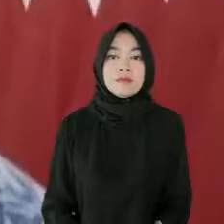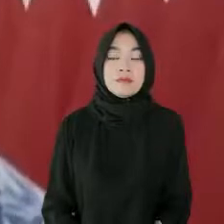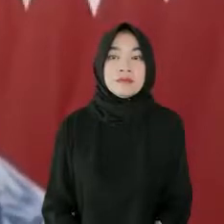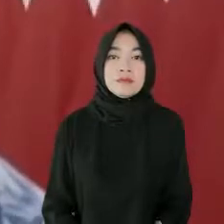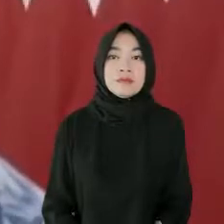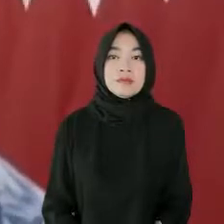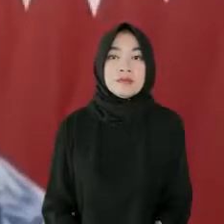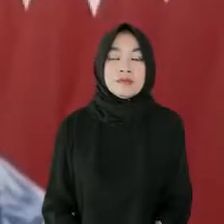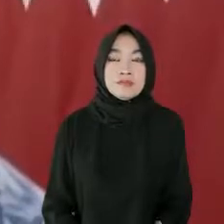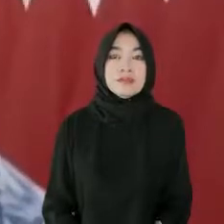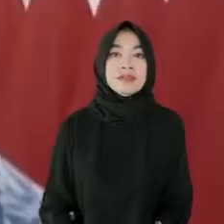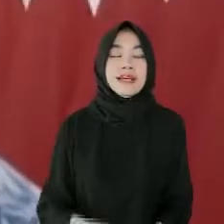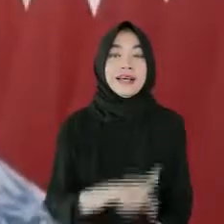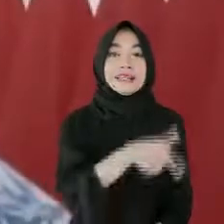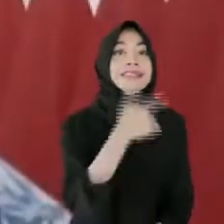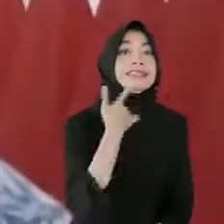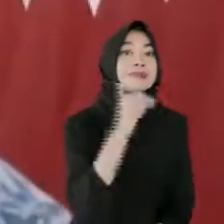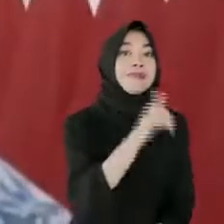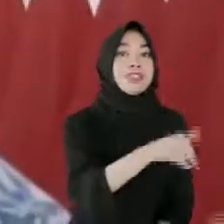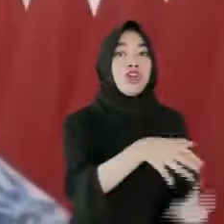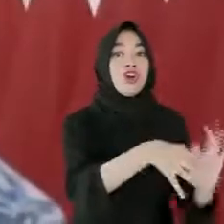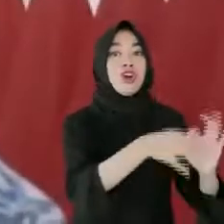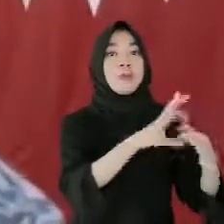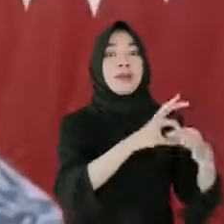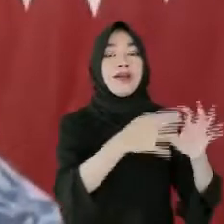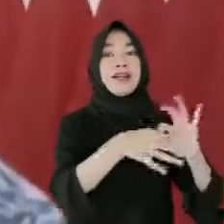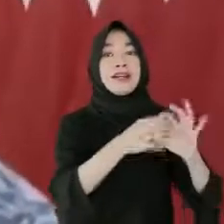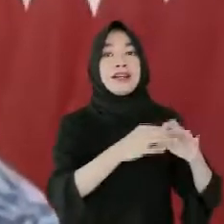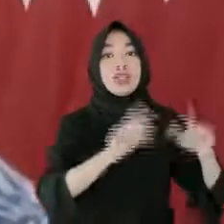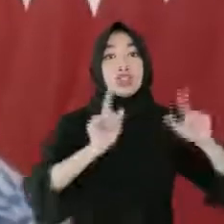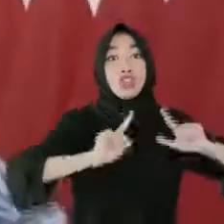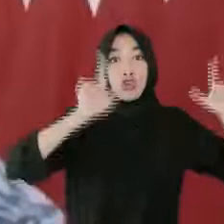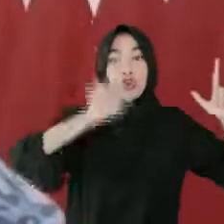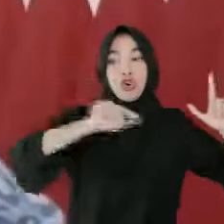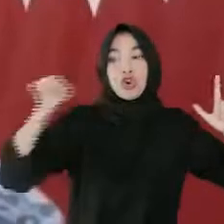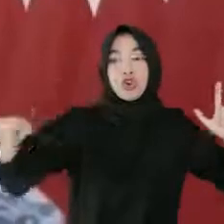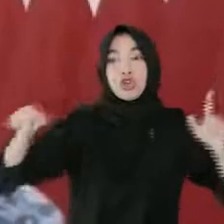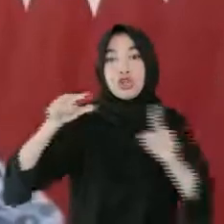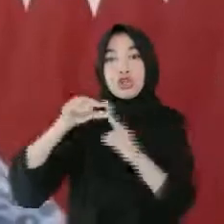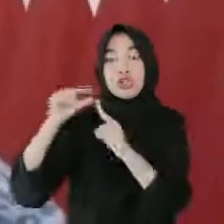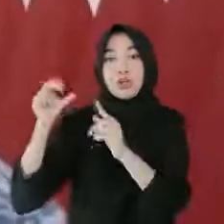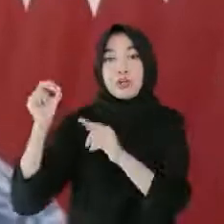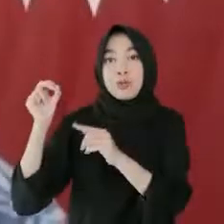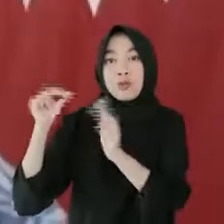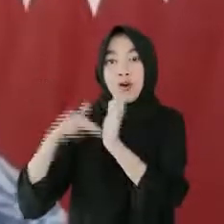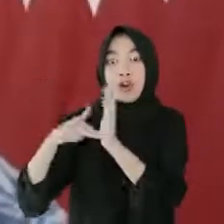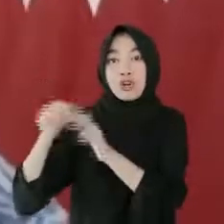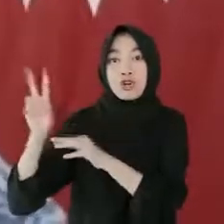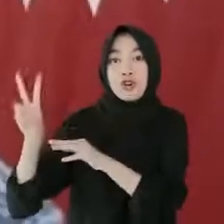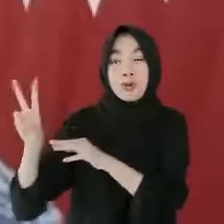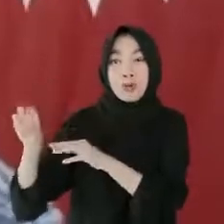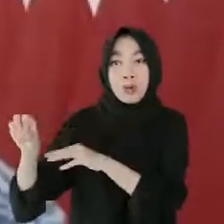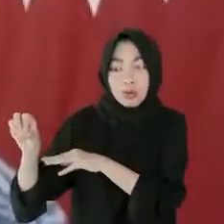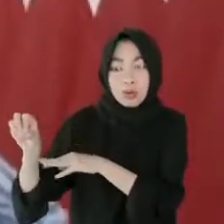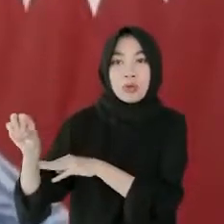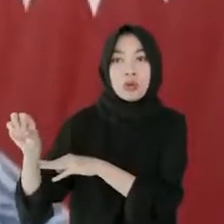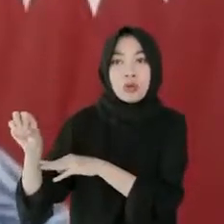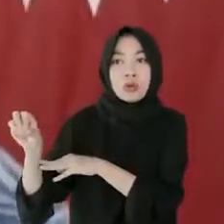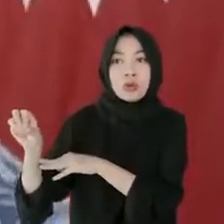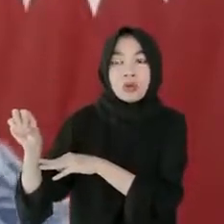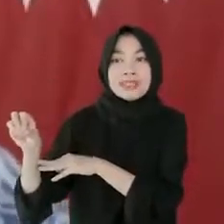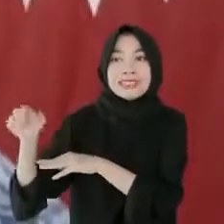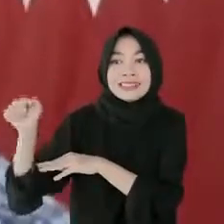Olimpiade 2020 di Tokyo penyelenggaraan Pon 2020 ini masih berada dalam